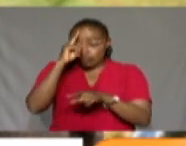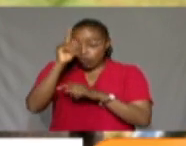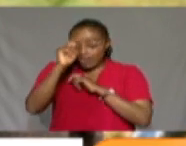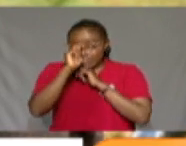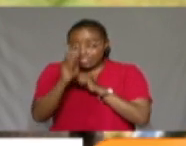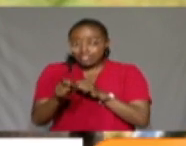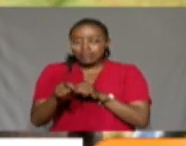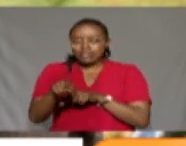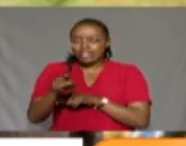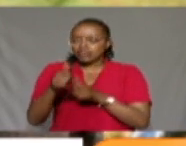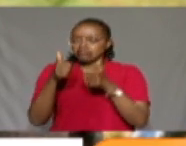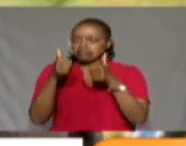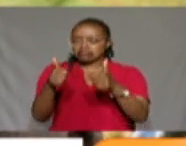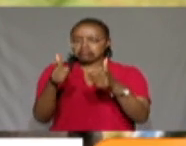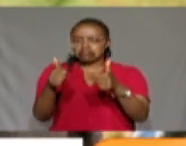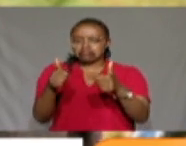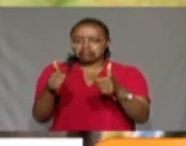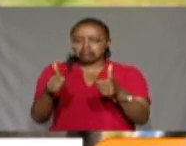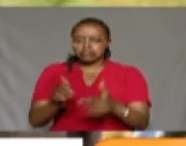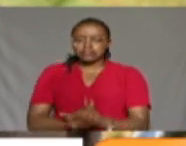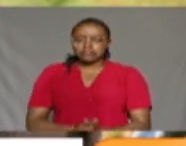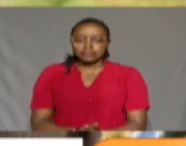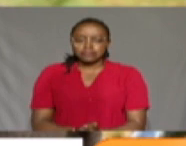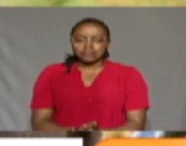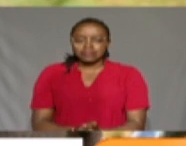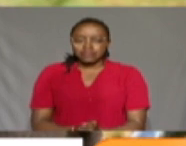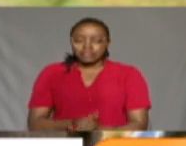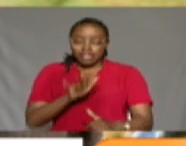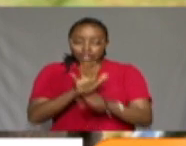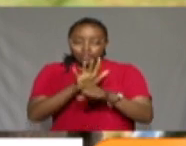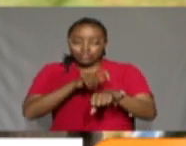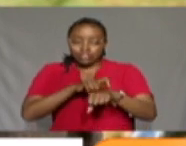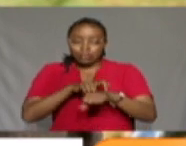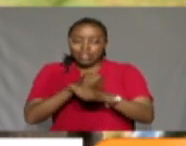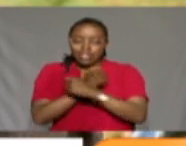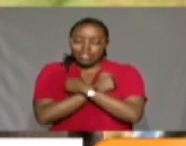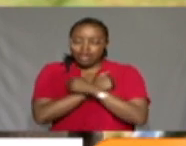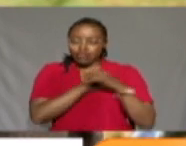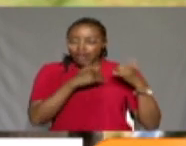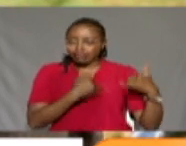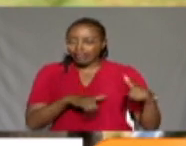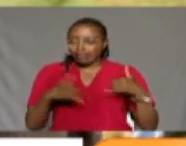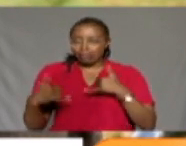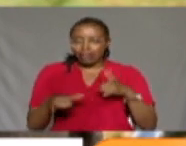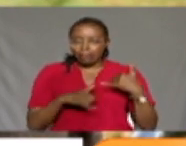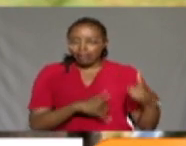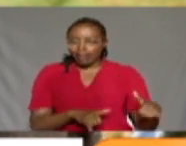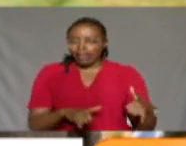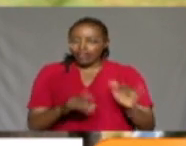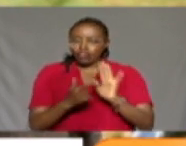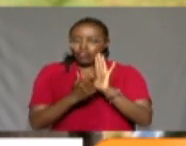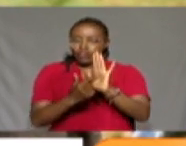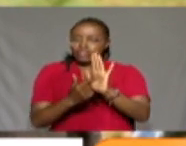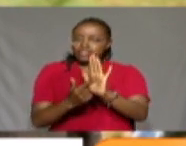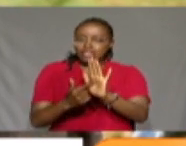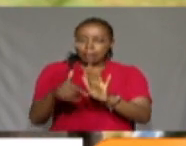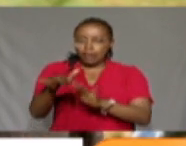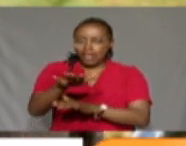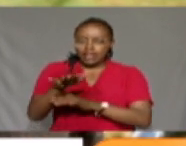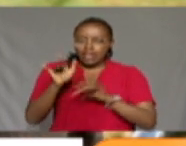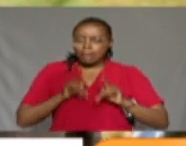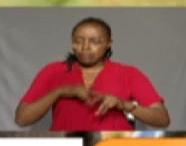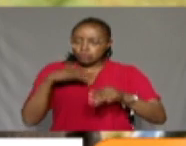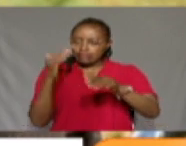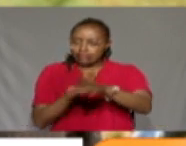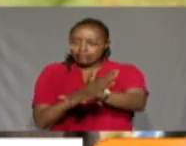kama discipline iko sawa. Sana sana anapenda hii mchoso mchoso kama kupangali pa watu